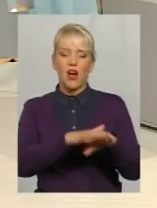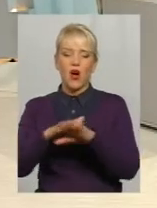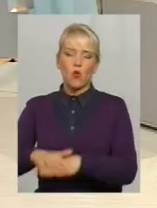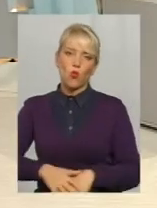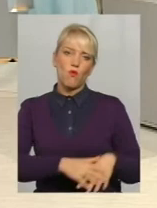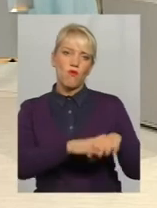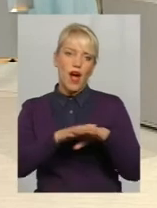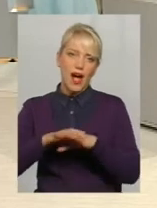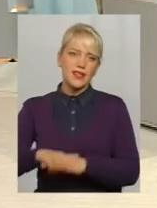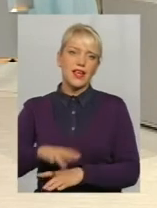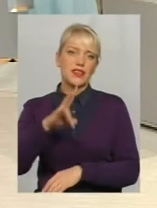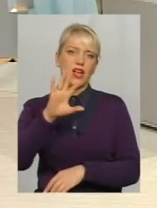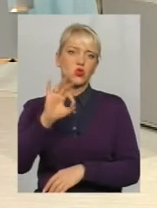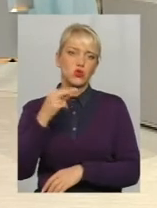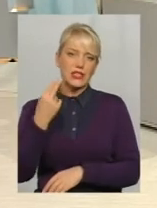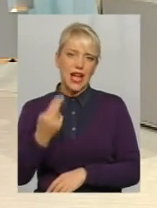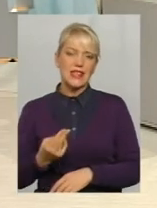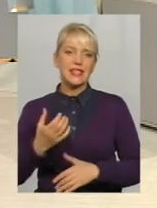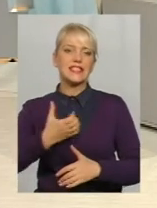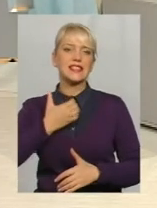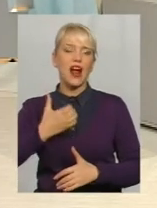соціальний на страховий стаж.